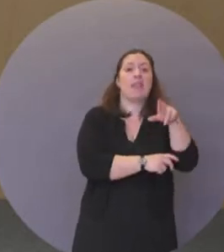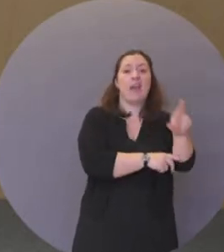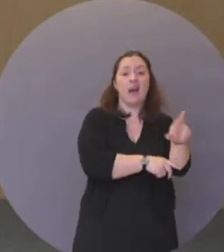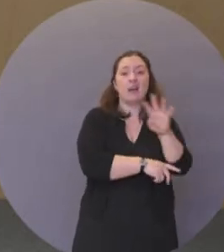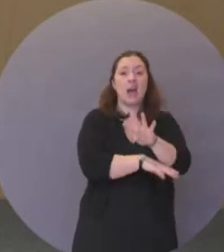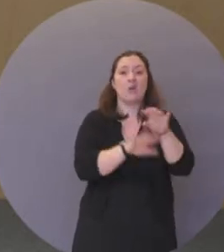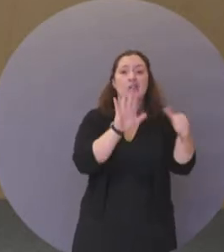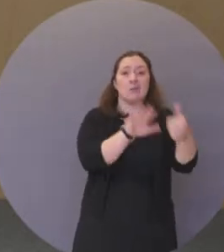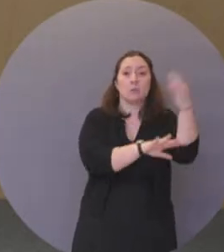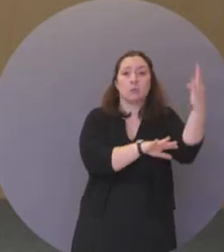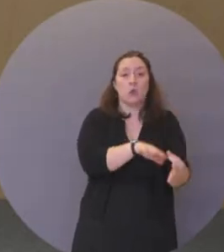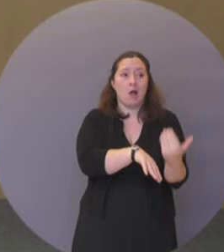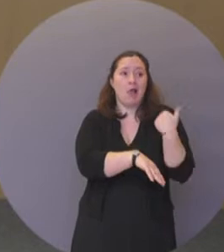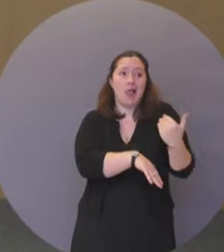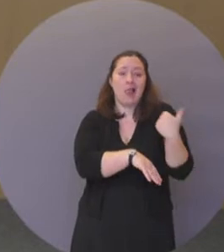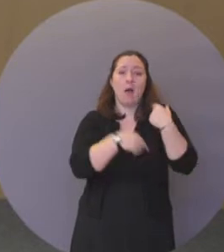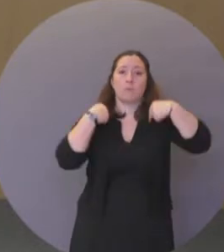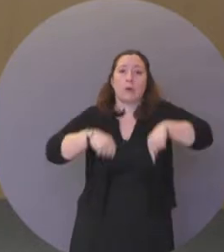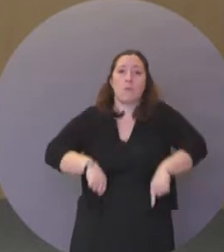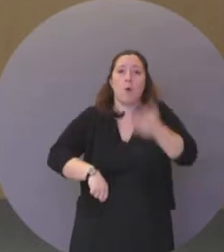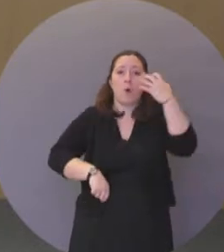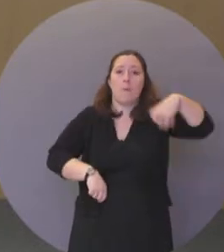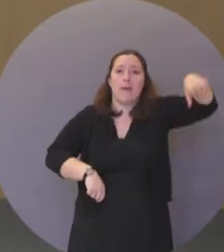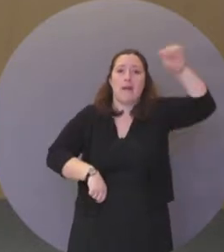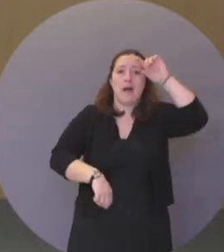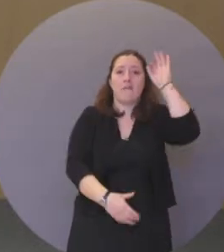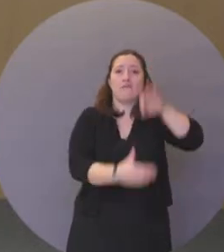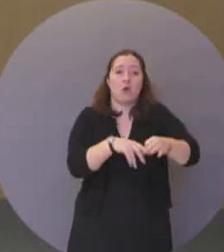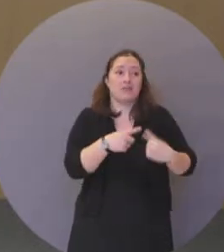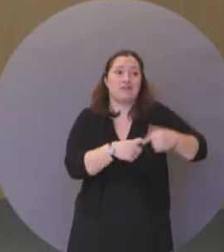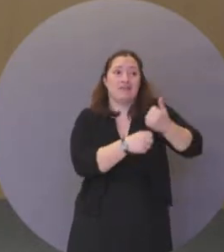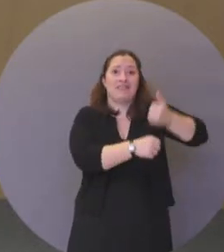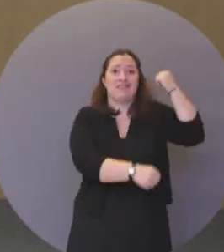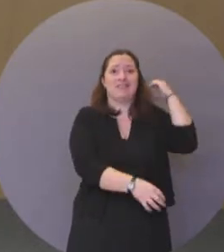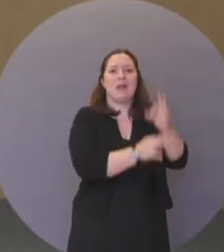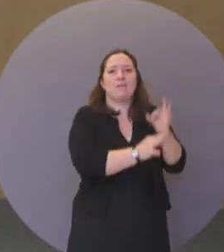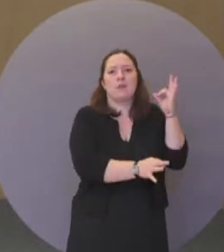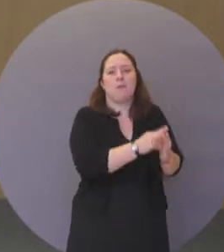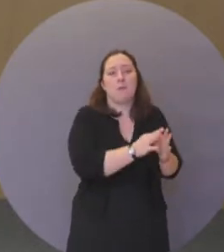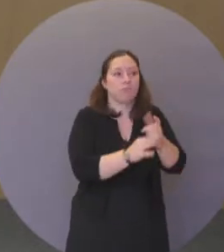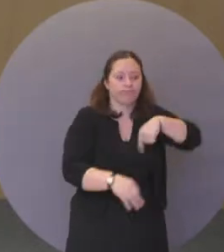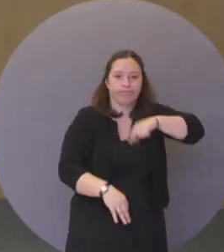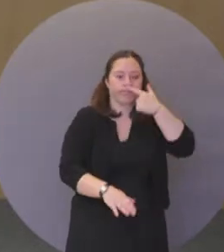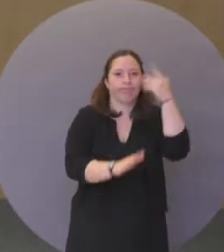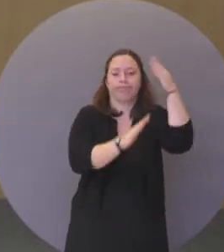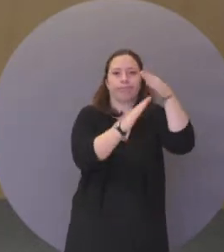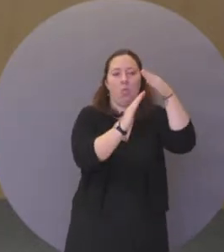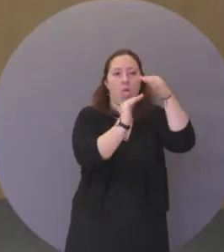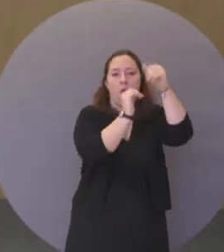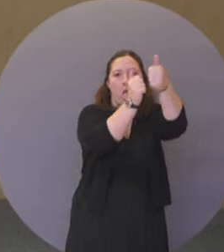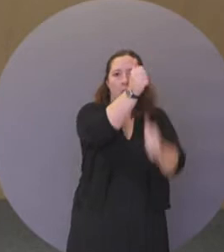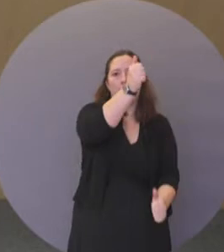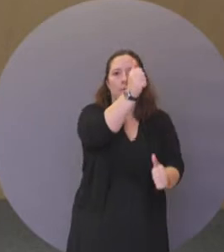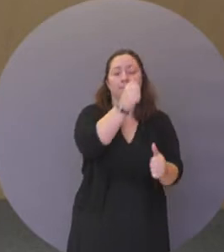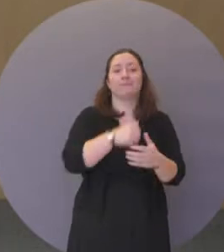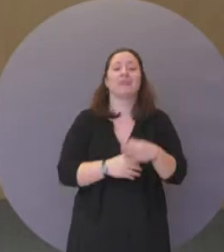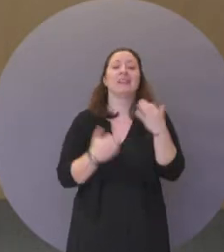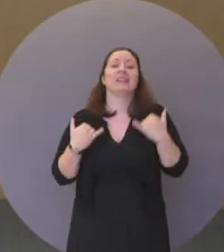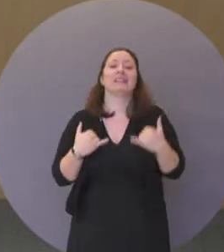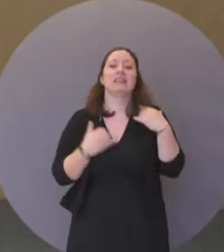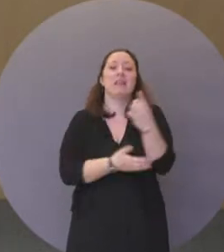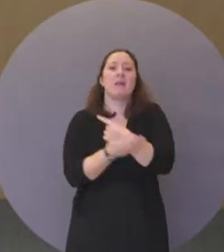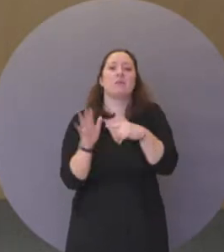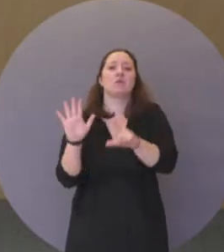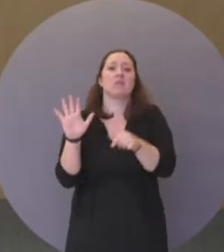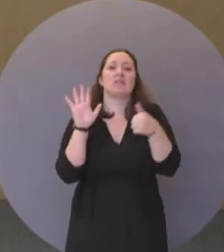voté par le Parlement européen en septembre dernier enseigne maritime pour atteindre le premier objectif il s'agirait de